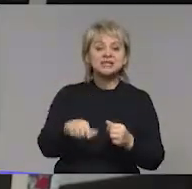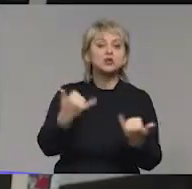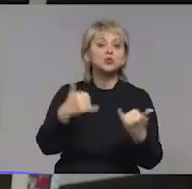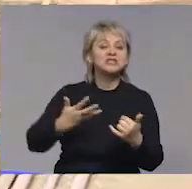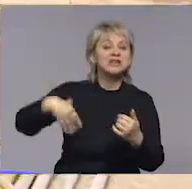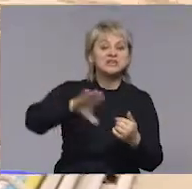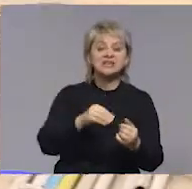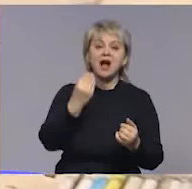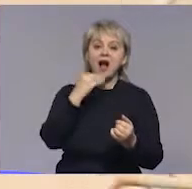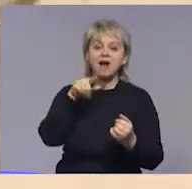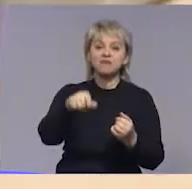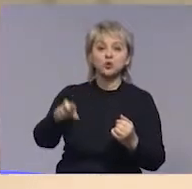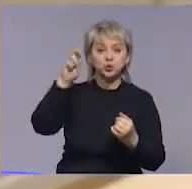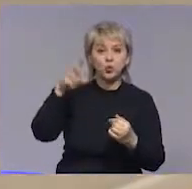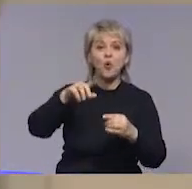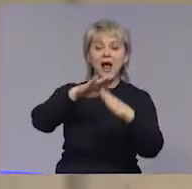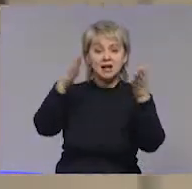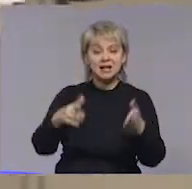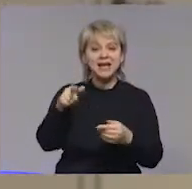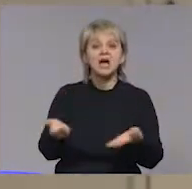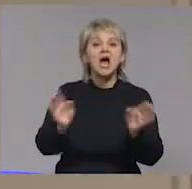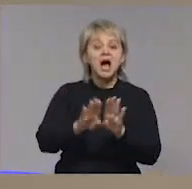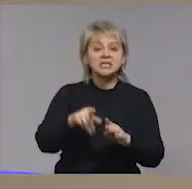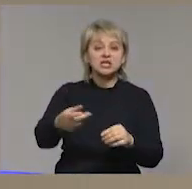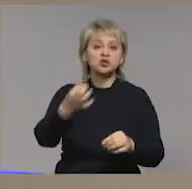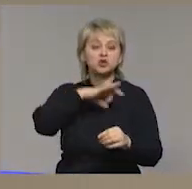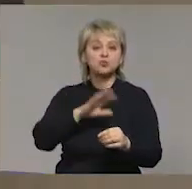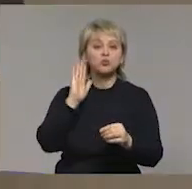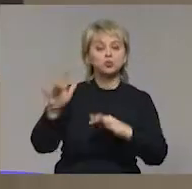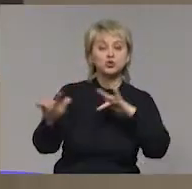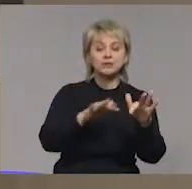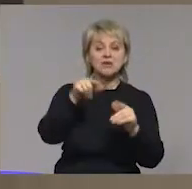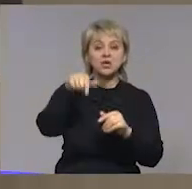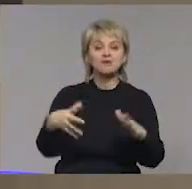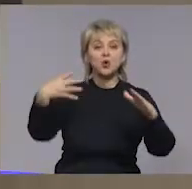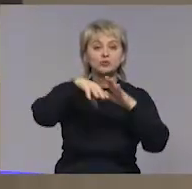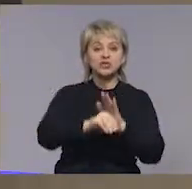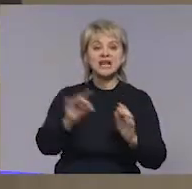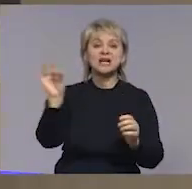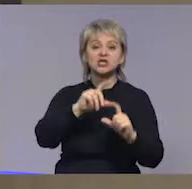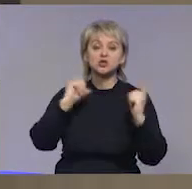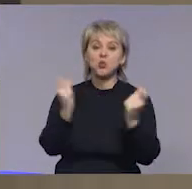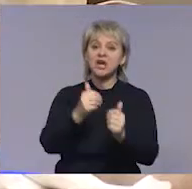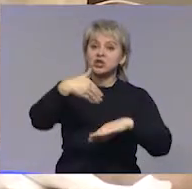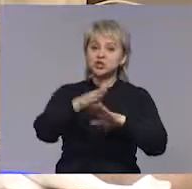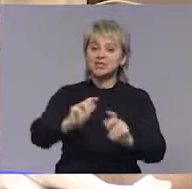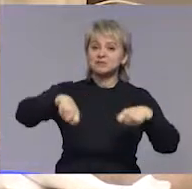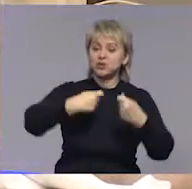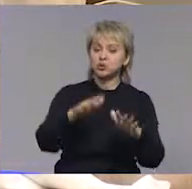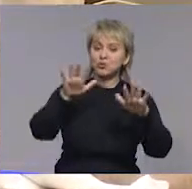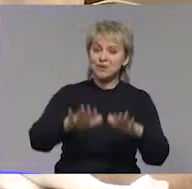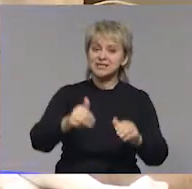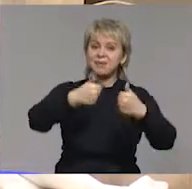удивившим всех комфортным санузлам. Часть оставят для использования в будущих мероприятиях, в том числе на Ростов-арене. Часть передадут